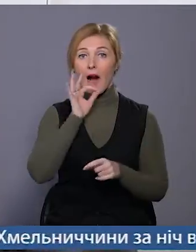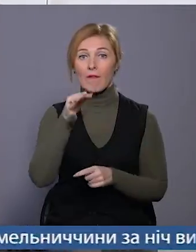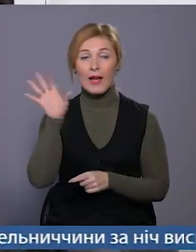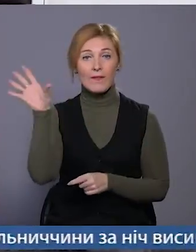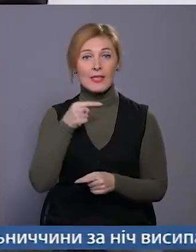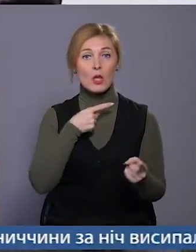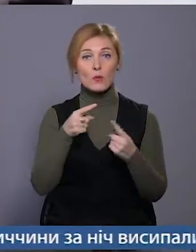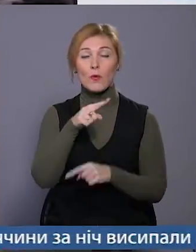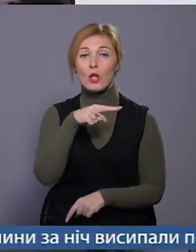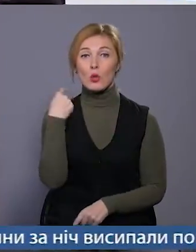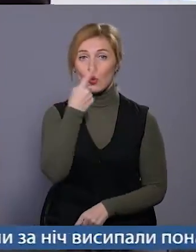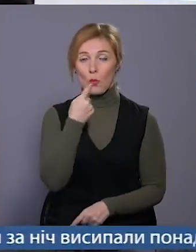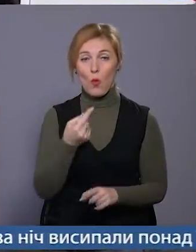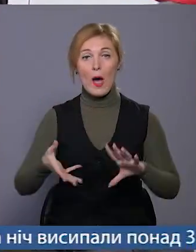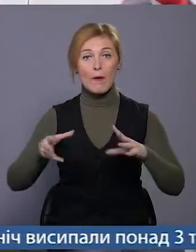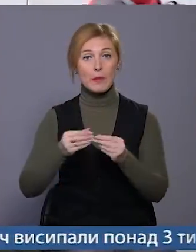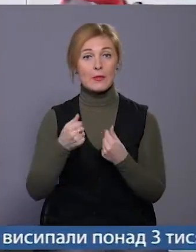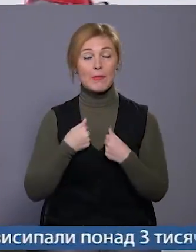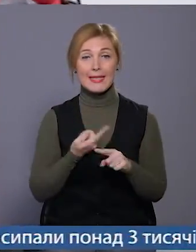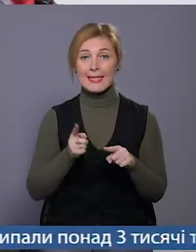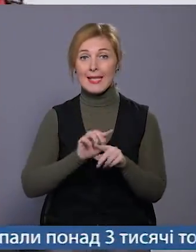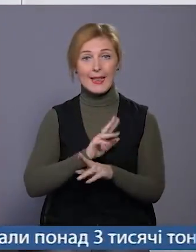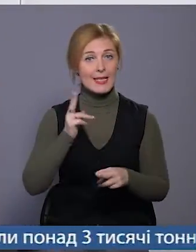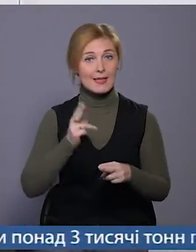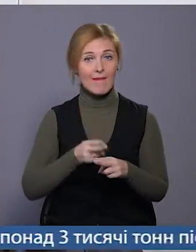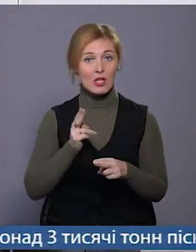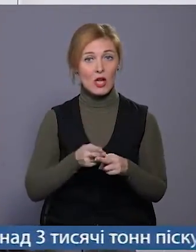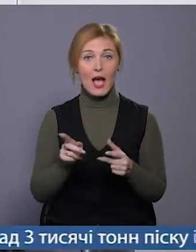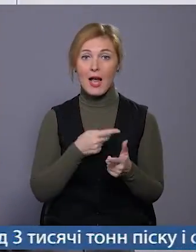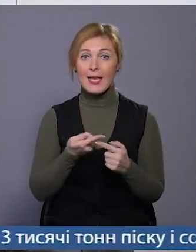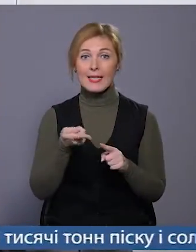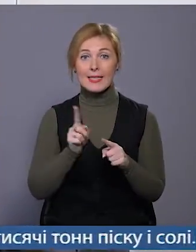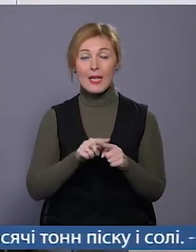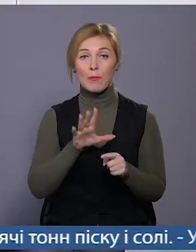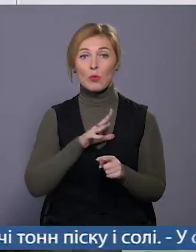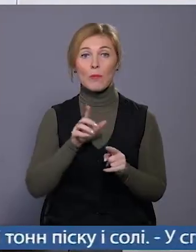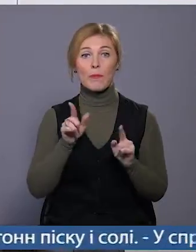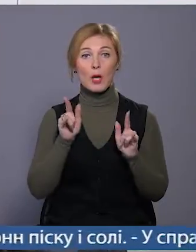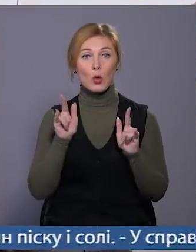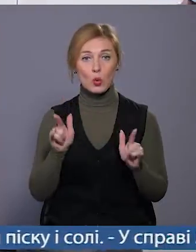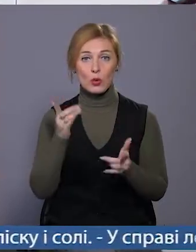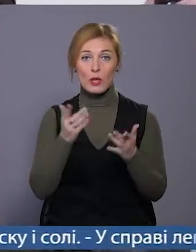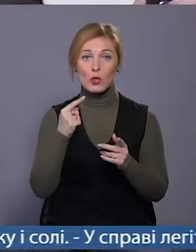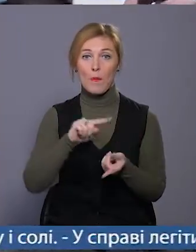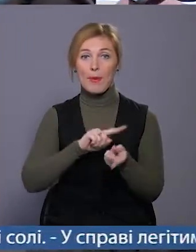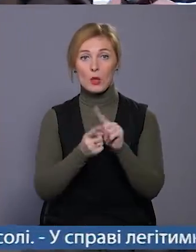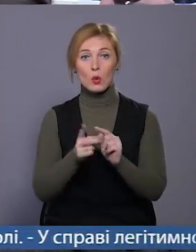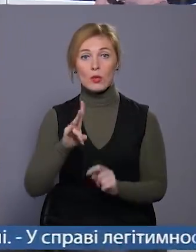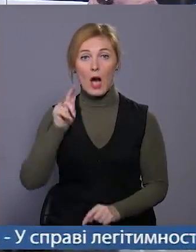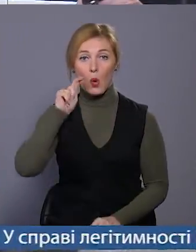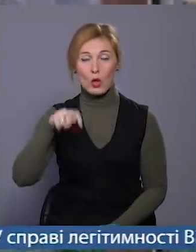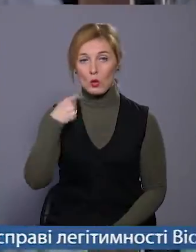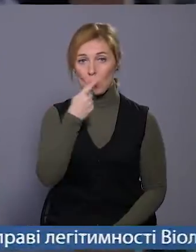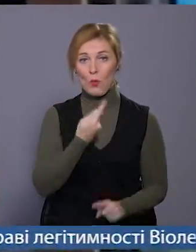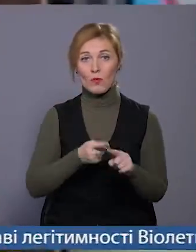розмовляють російською. Ну, в принципі, мені це не заважає, але я рахую, це було б круто, якби вони всі перейшли на українську, бо це все-таки державна мова. Ну, і так